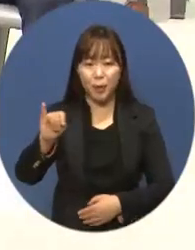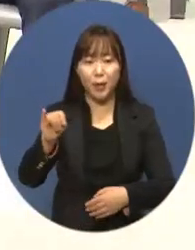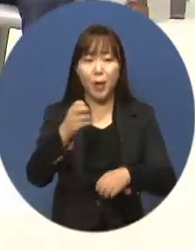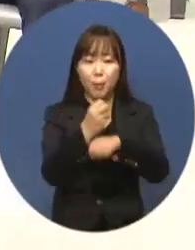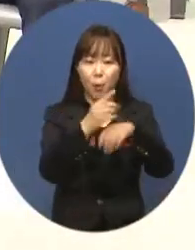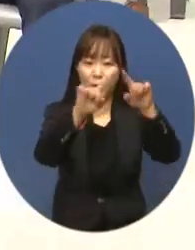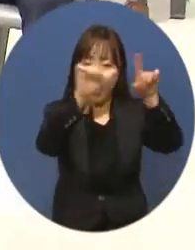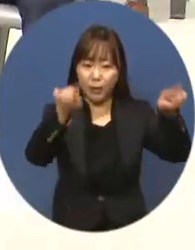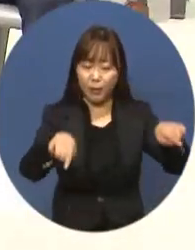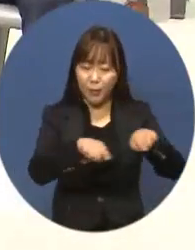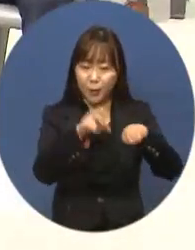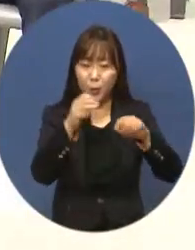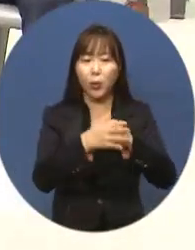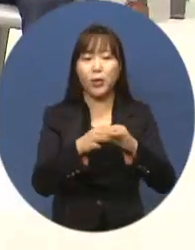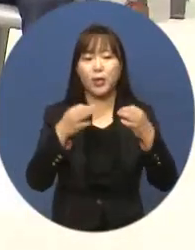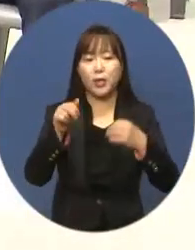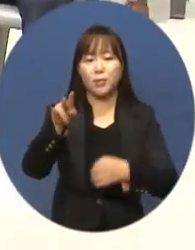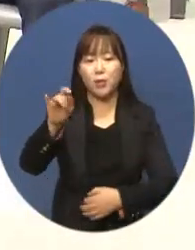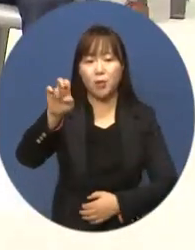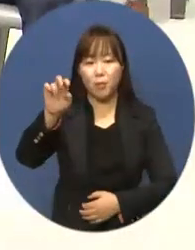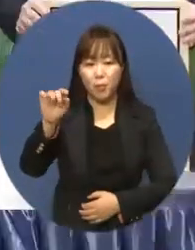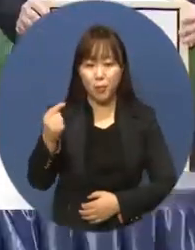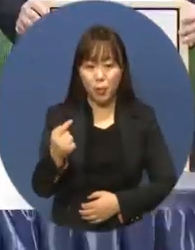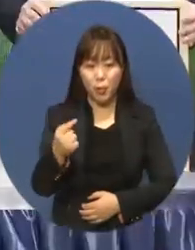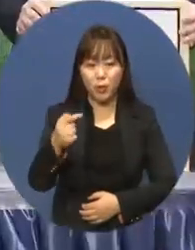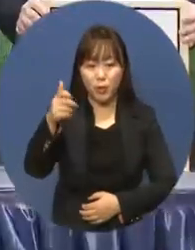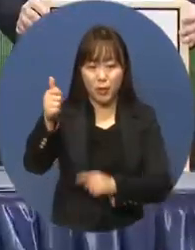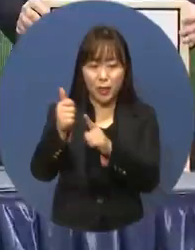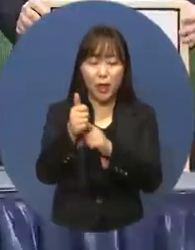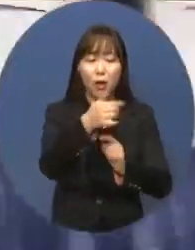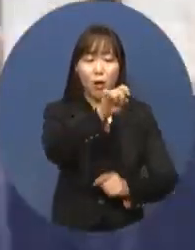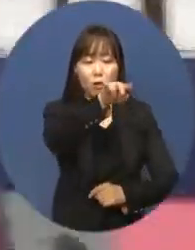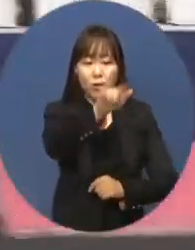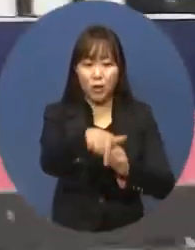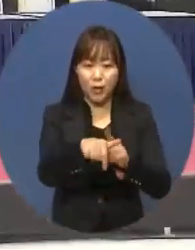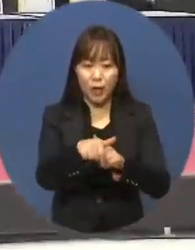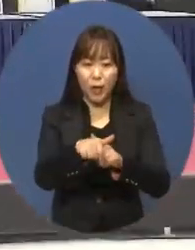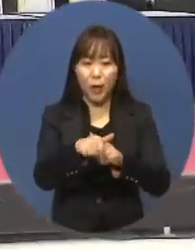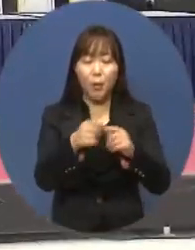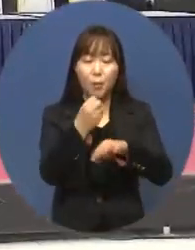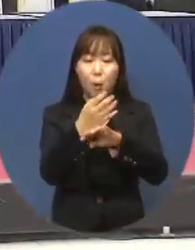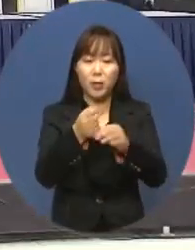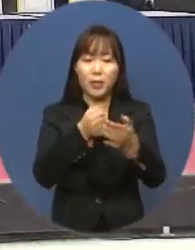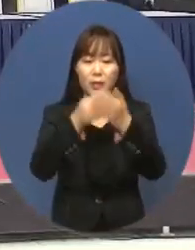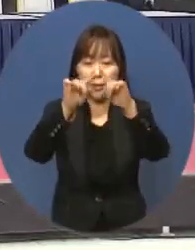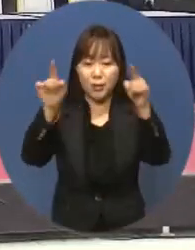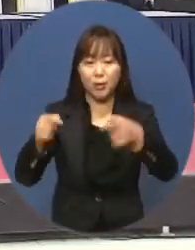함께 김현 뭐 청장이 허석 시장에게 8 마비 보물 지정 설을 전달했습니다